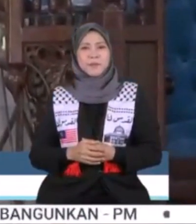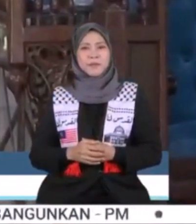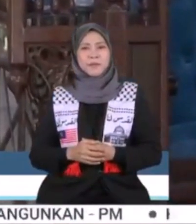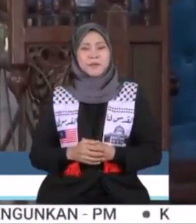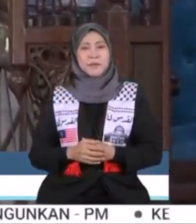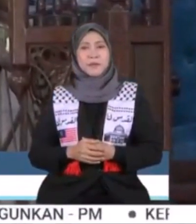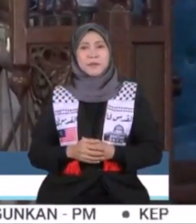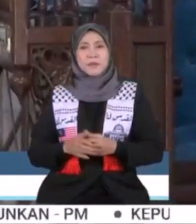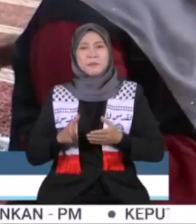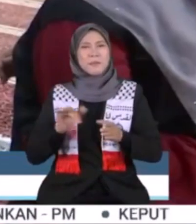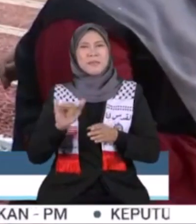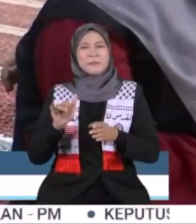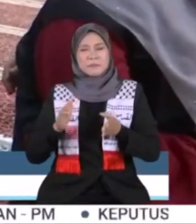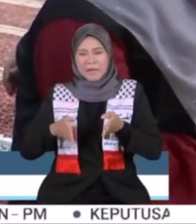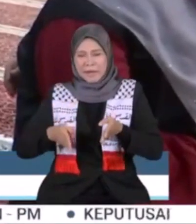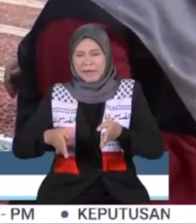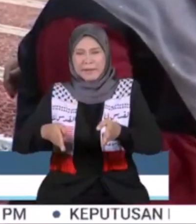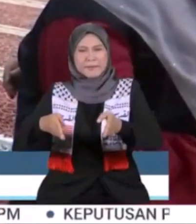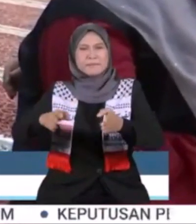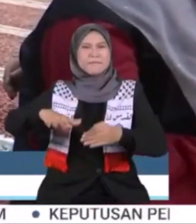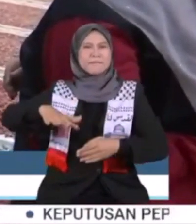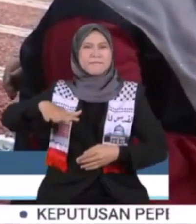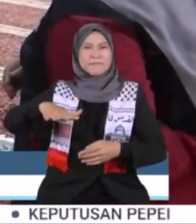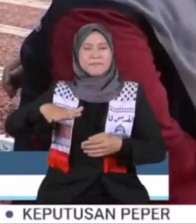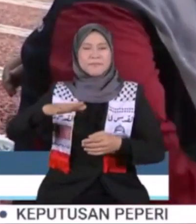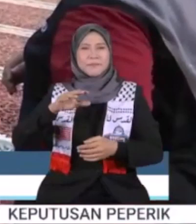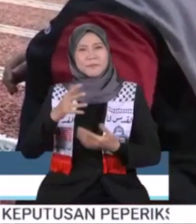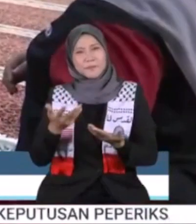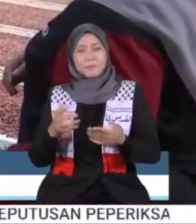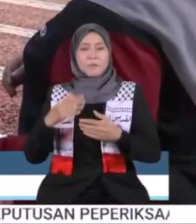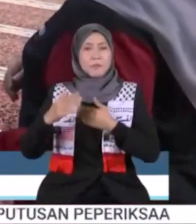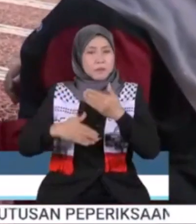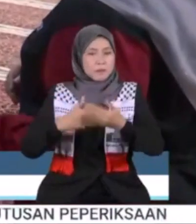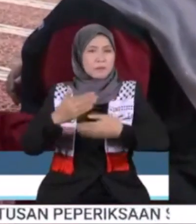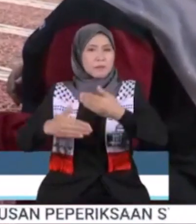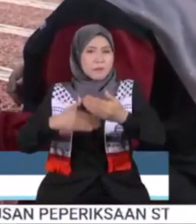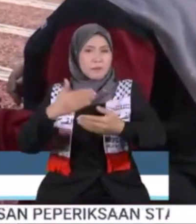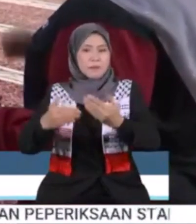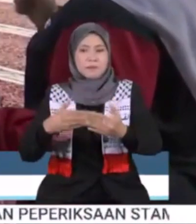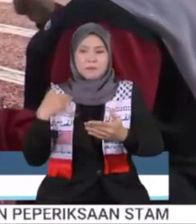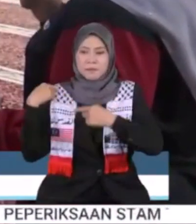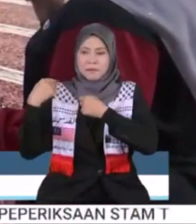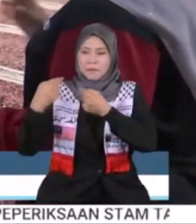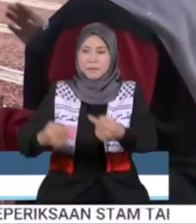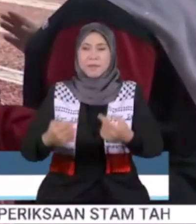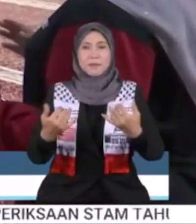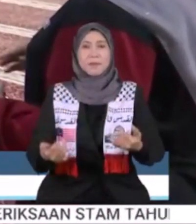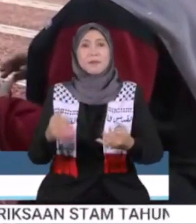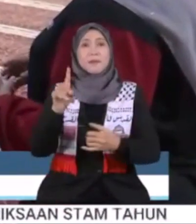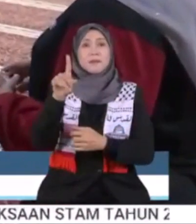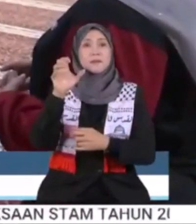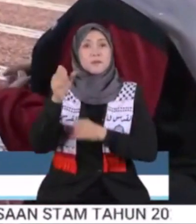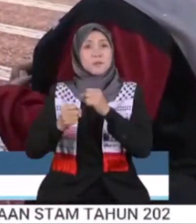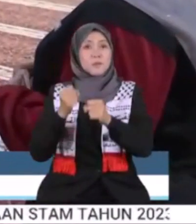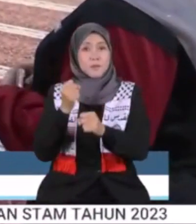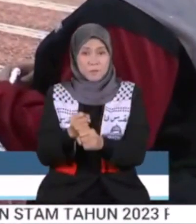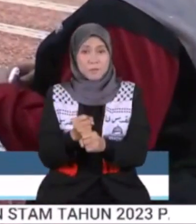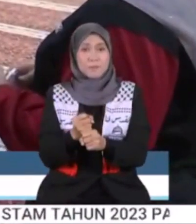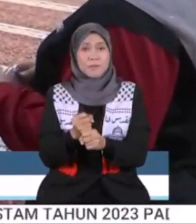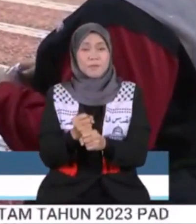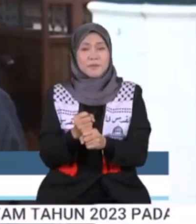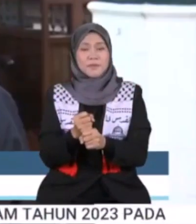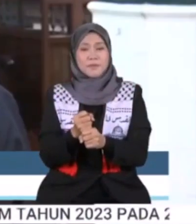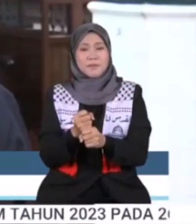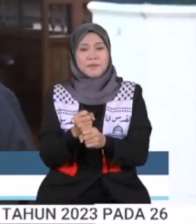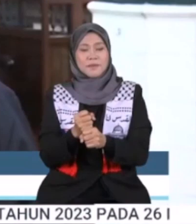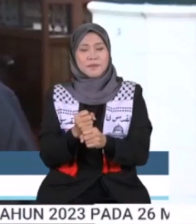Macam dalam kereta lembu jugalah. Dari masa ke semasa hingga ke sekarang ni dah 100 tahun.